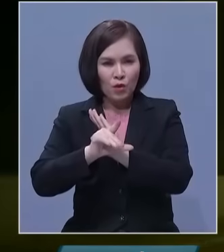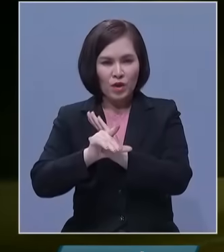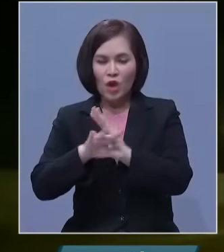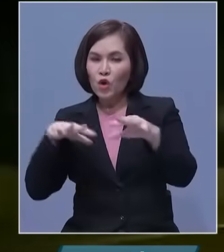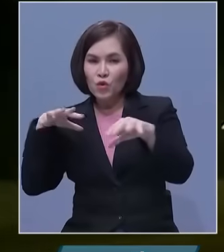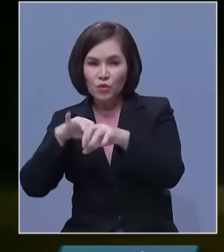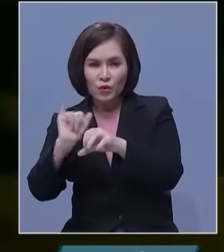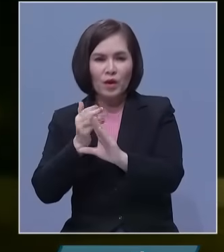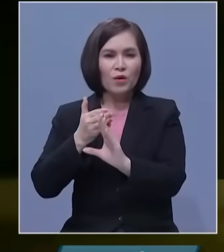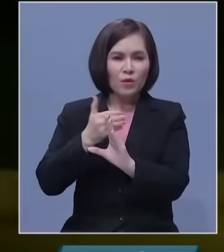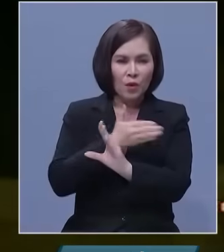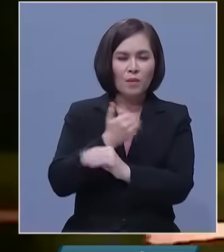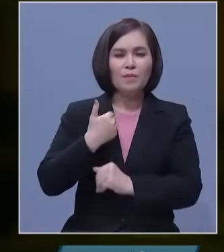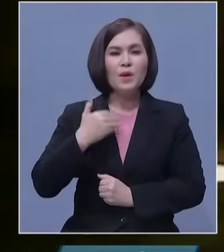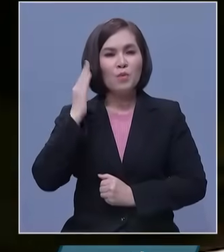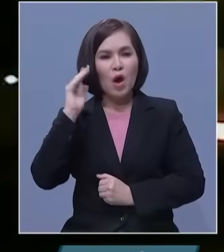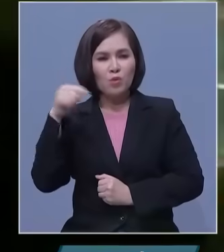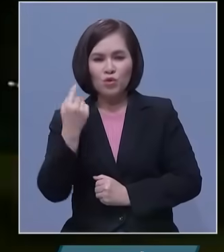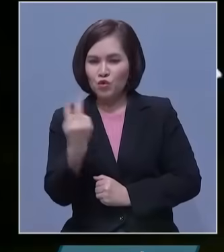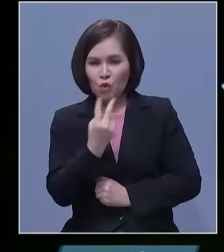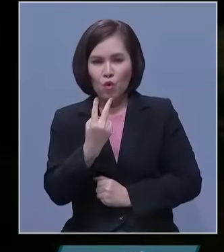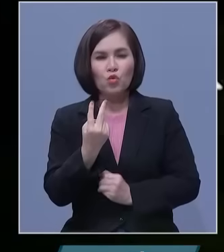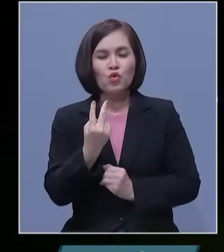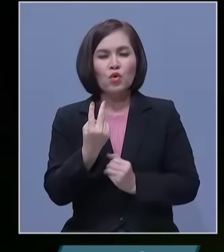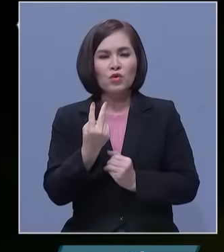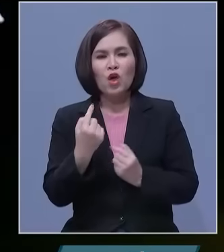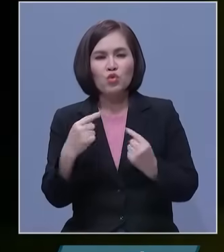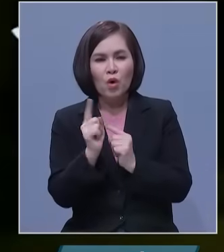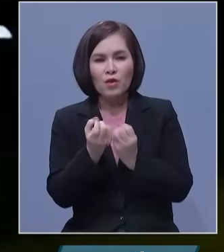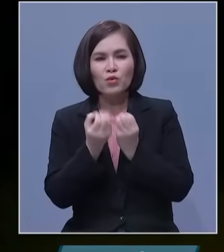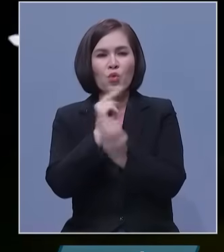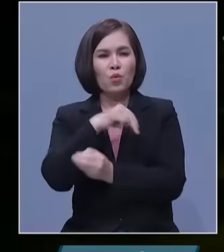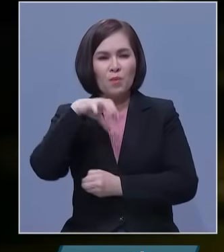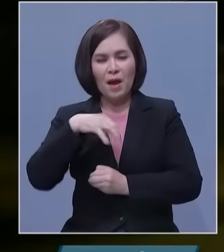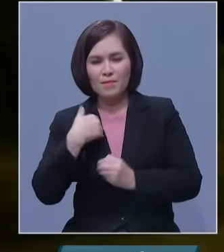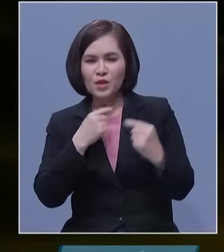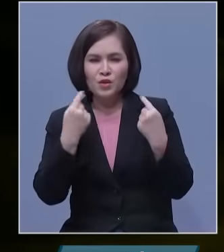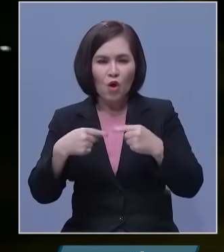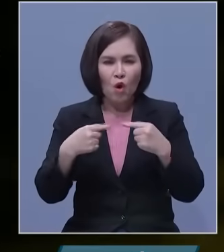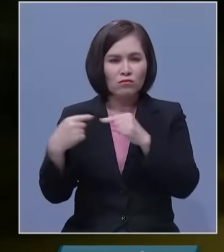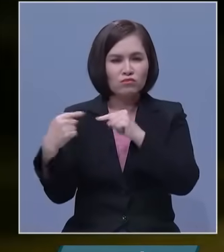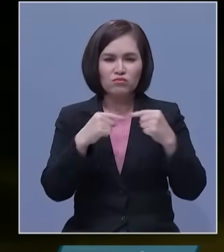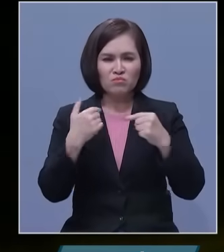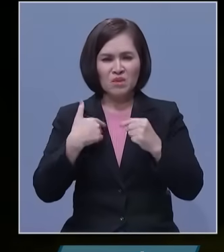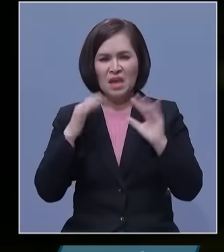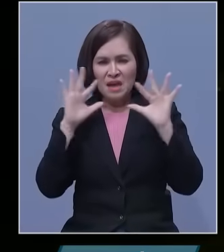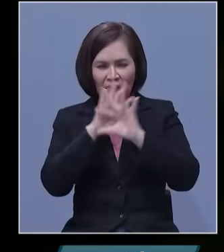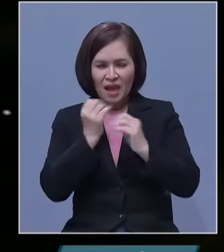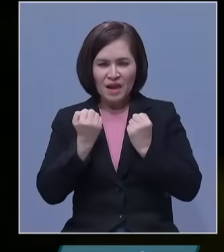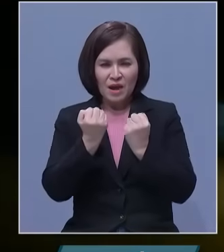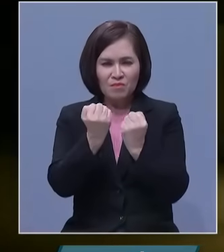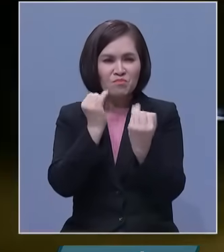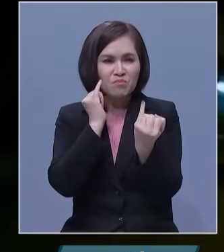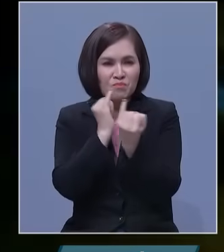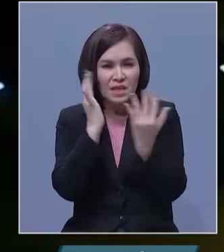างคนขับรถกับหญิงสาวที่อยู่ในรถนะครับเรื่องการนำตัวคนเจ็บไปส่งโรงพยาบาลและเหมือนว่าจะไม่ชินเส้นทางนะครับมีการเปิ